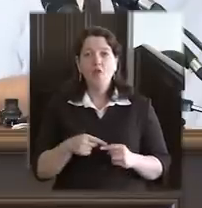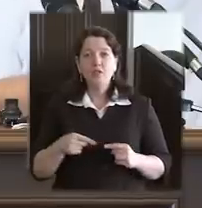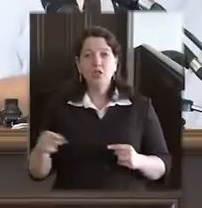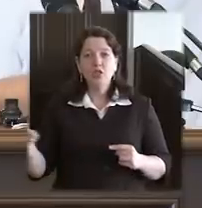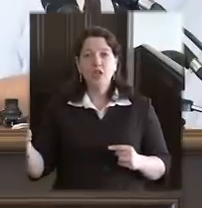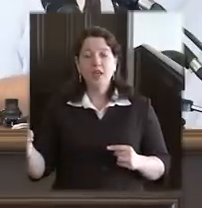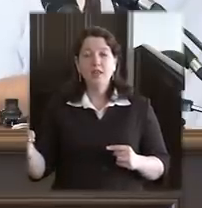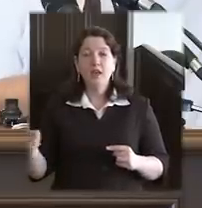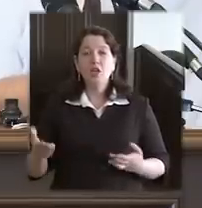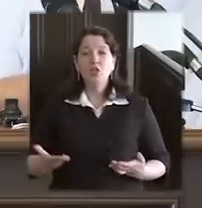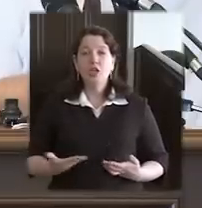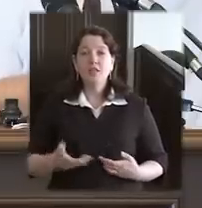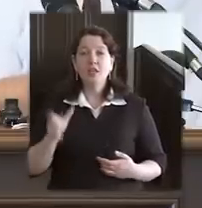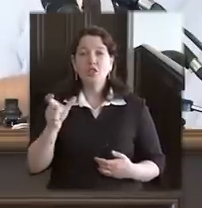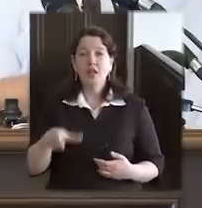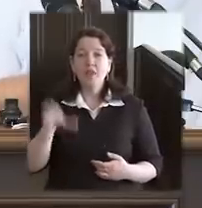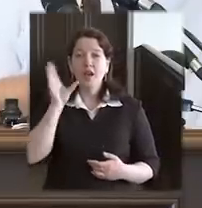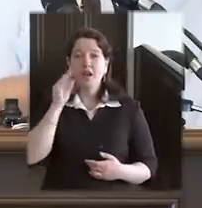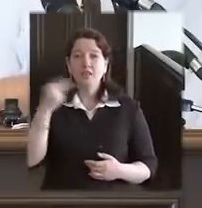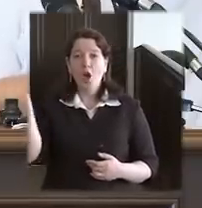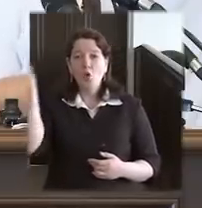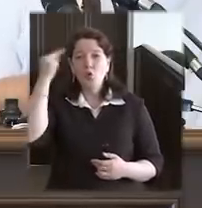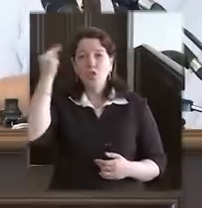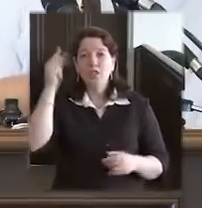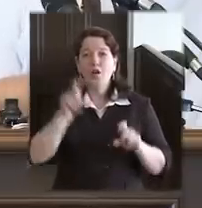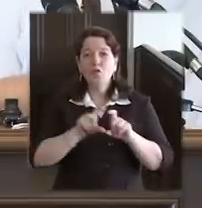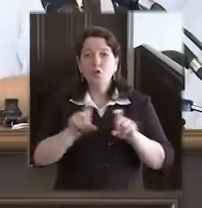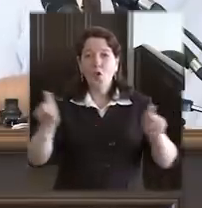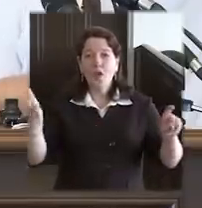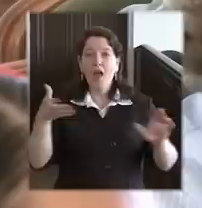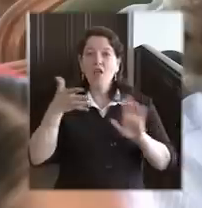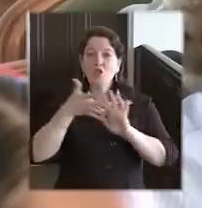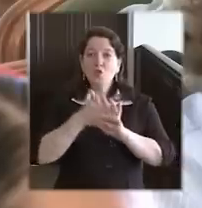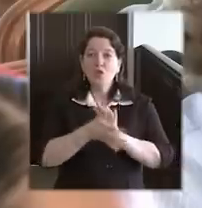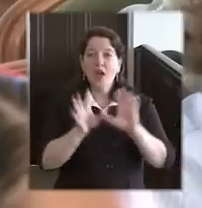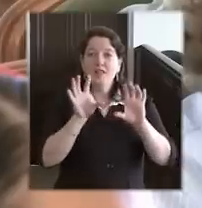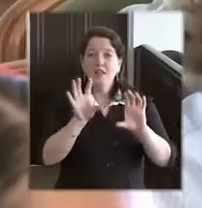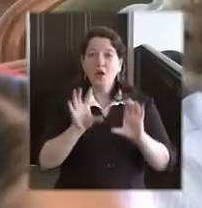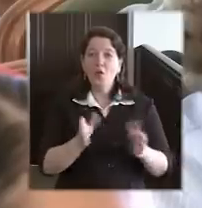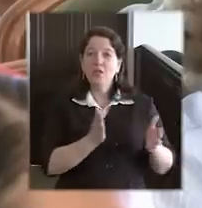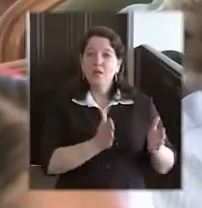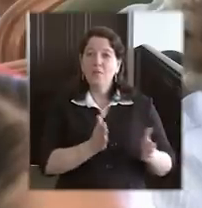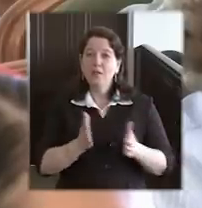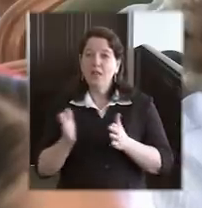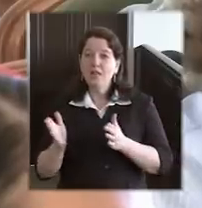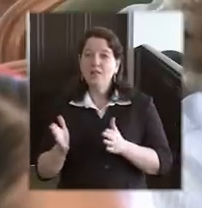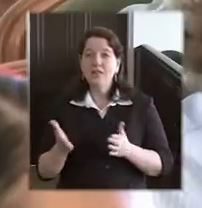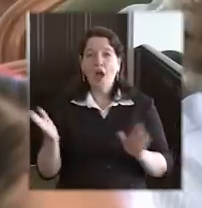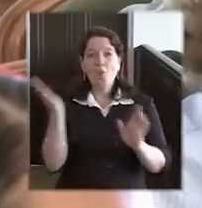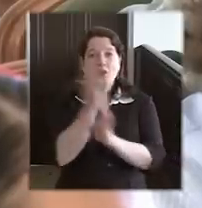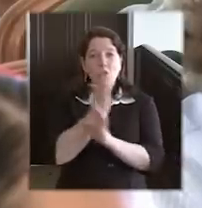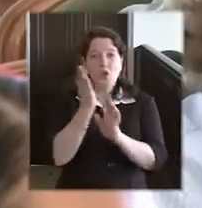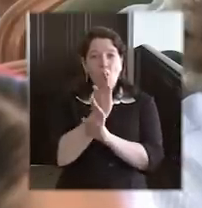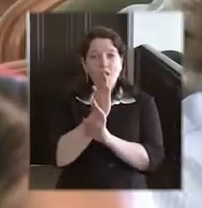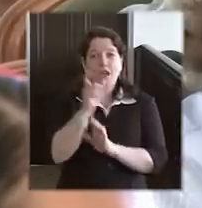и в школе, когда учимся, это законы природы. Мы как-то к ним относимся так